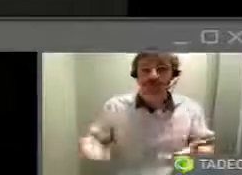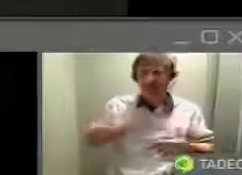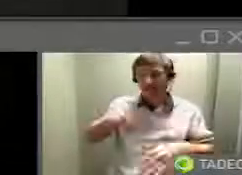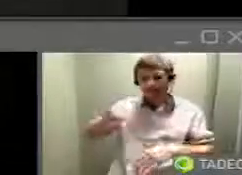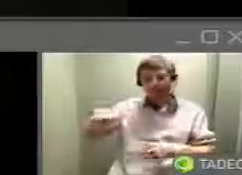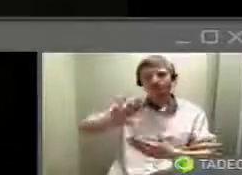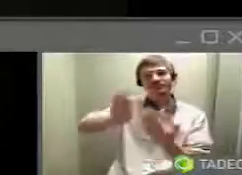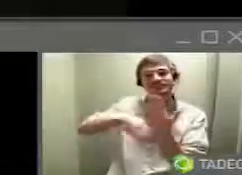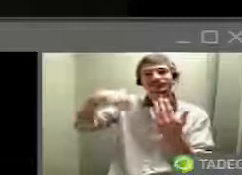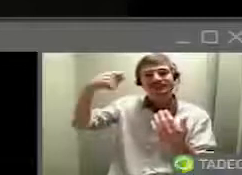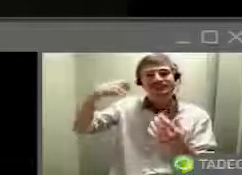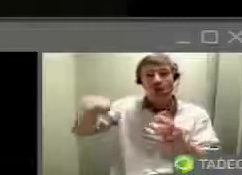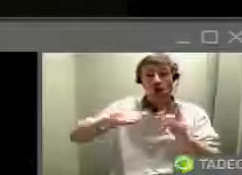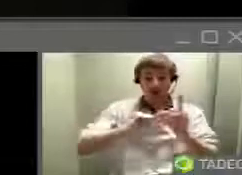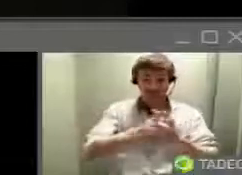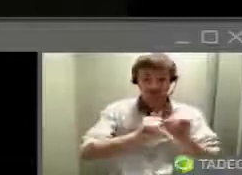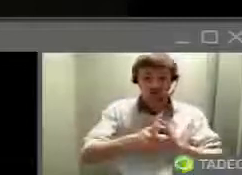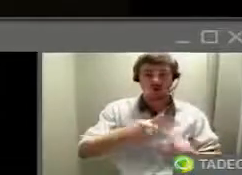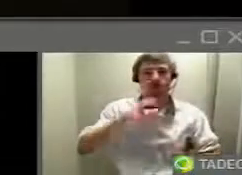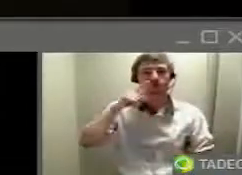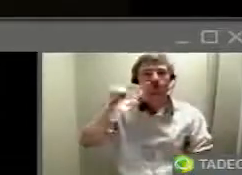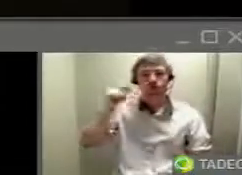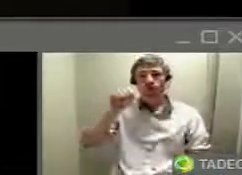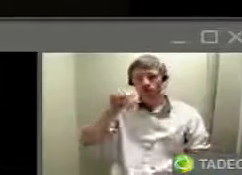Fédération handisport, pour remettre ce trophée.